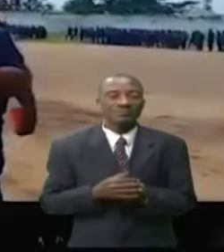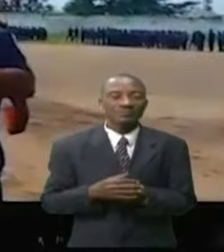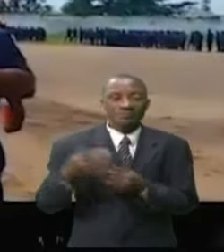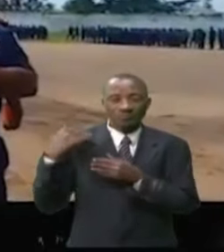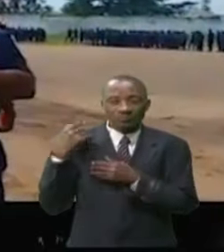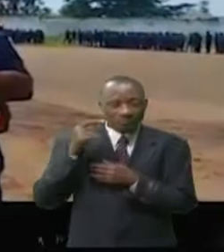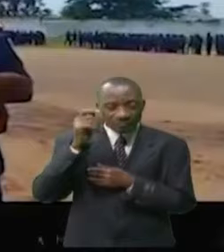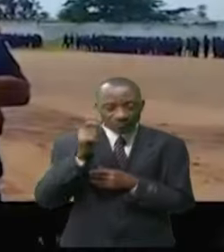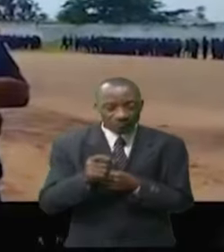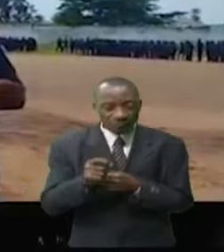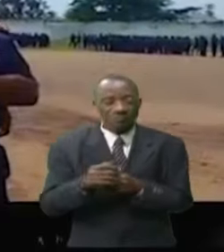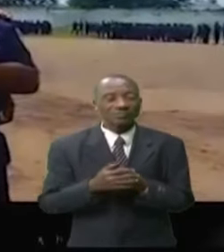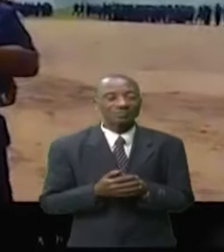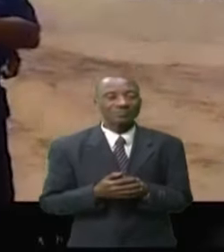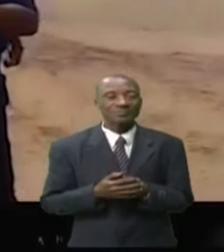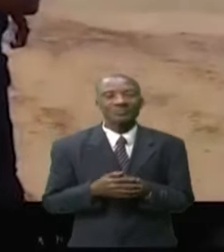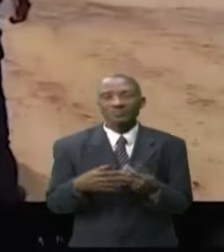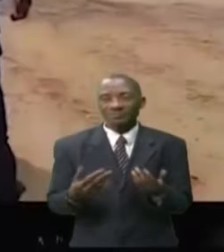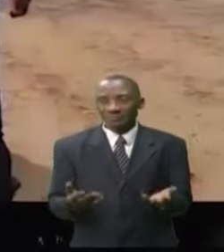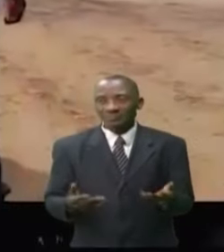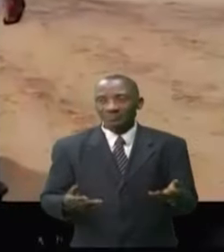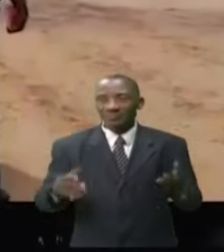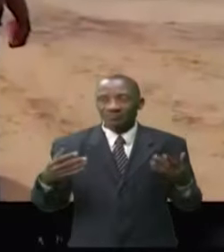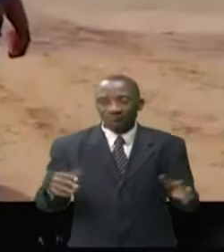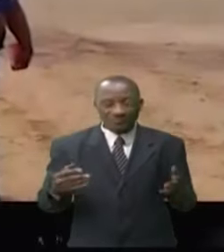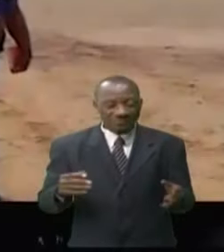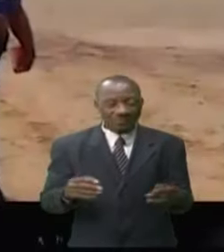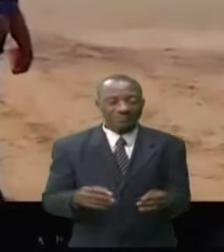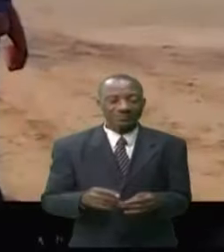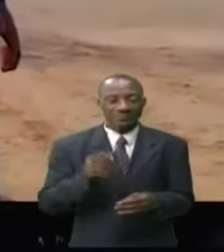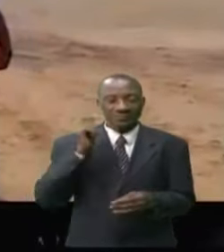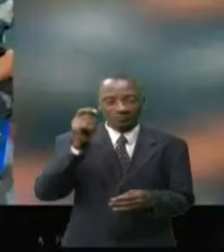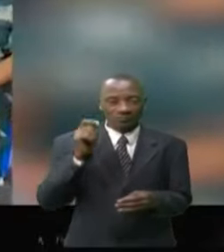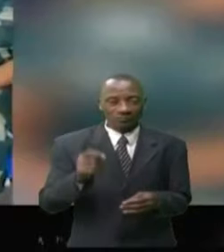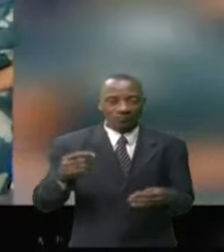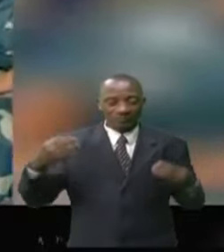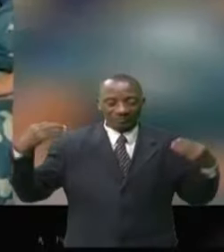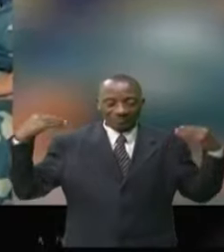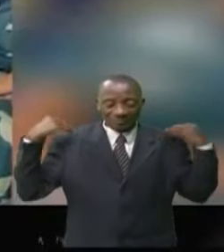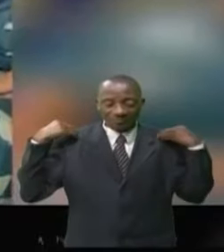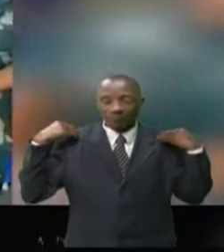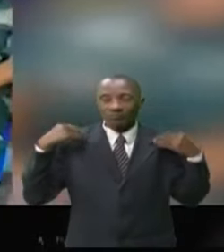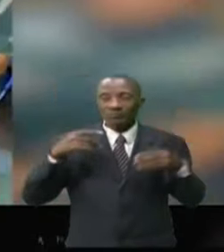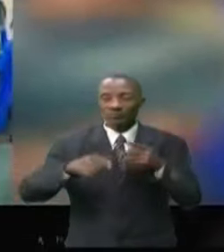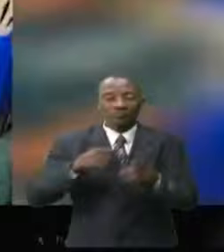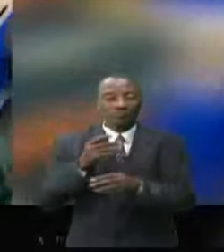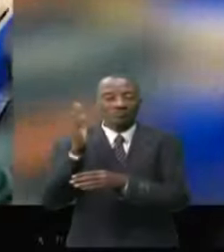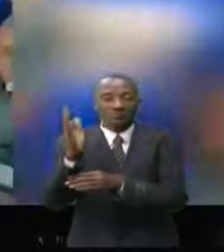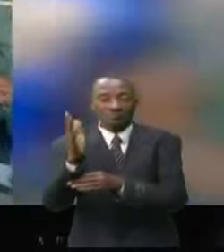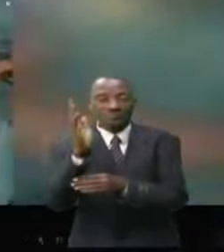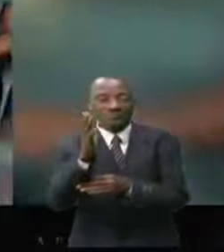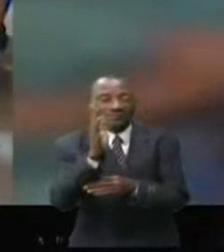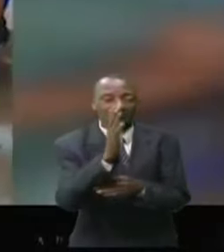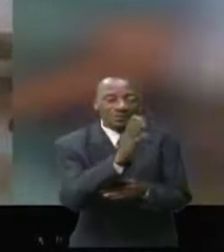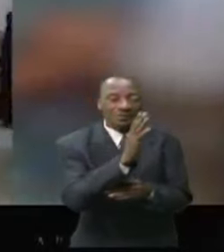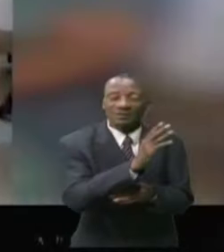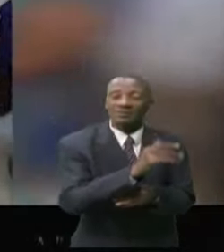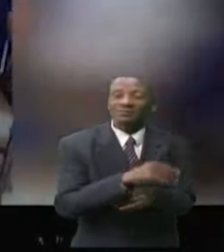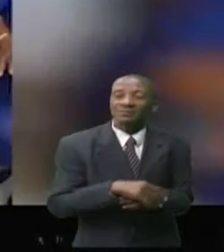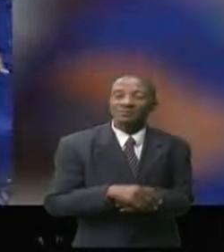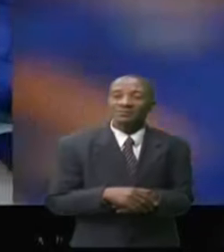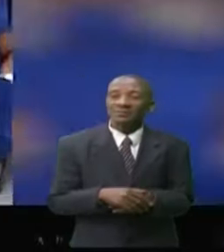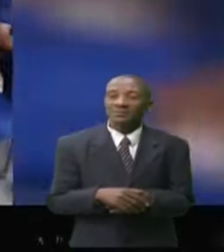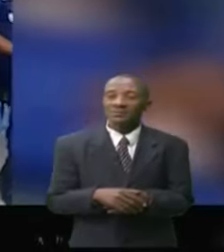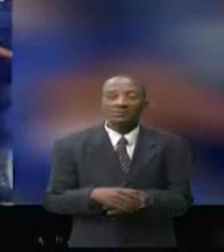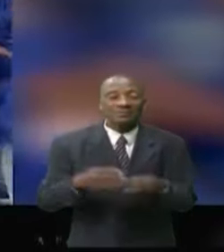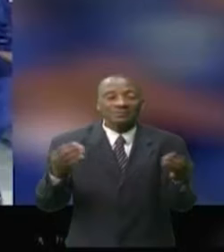commiss provincial de la police au Kai a insisté sur la discipline qui doit caractériser ces troupes il promet des sanctions